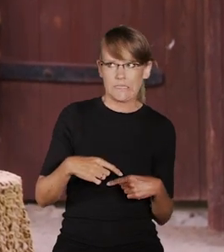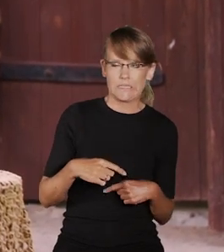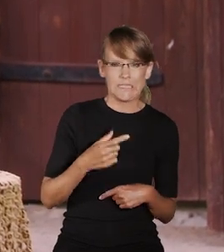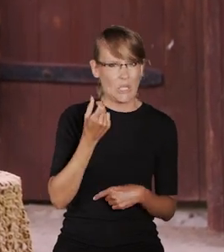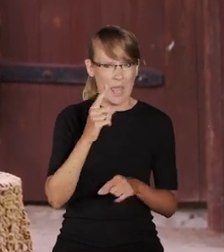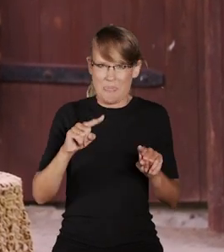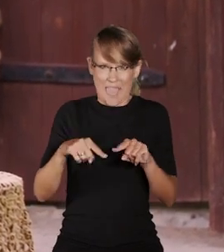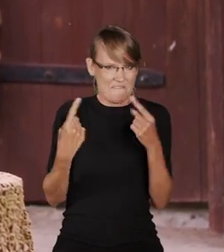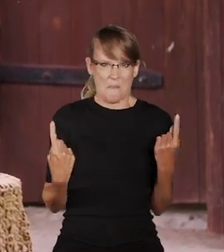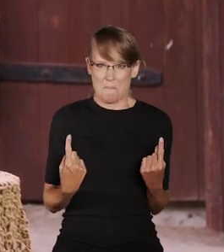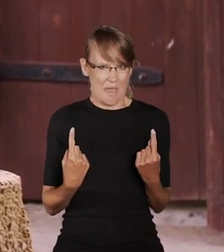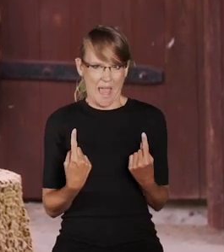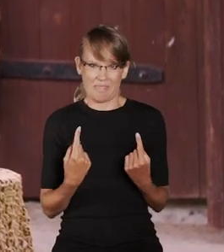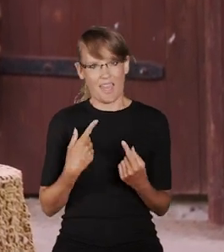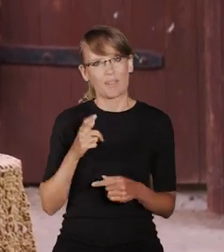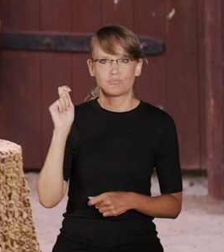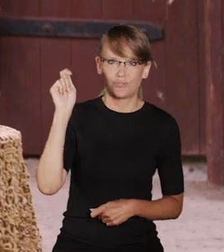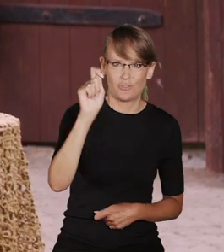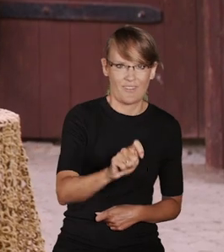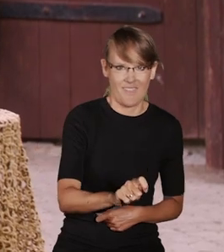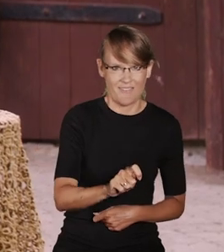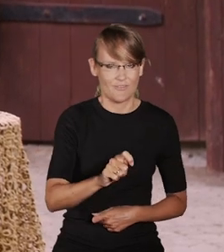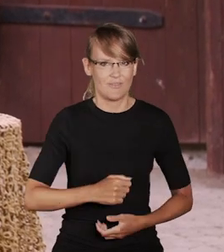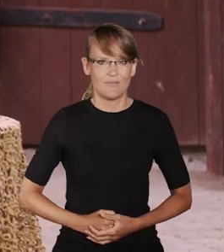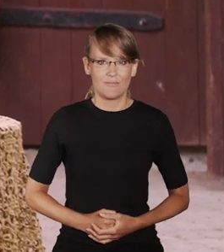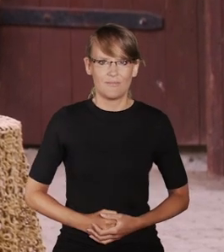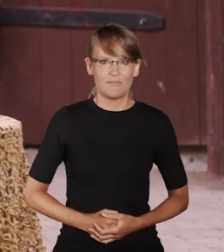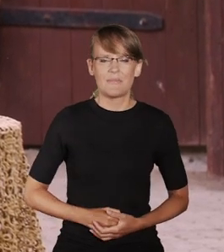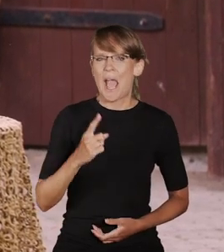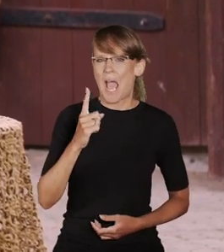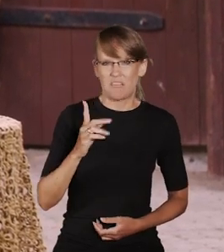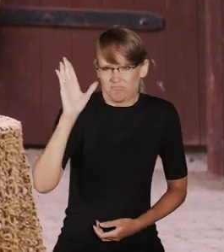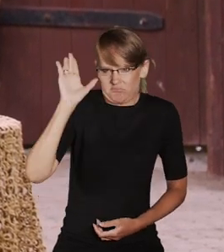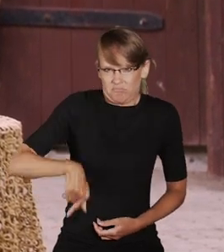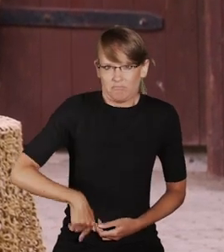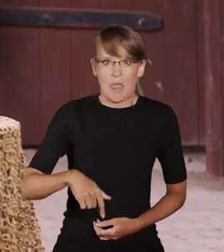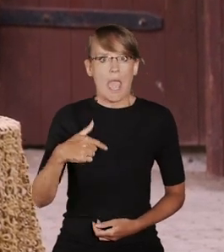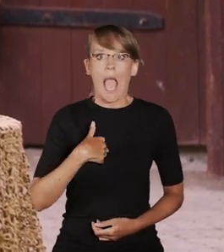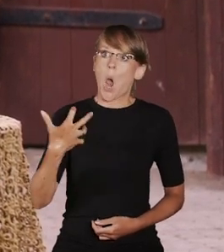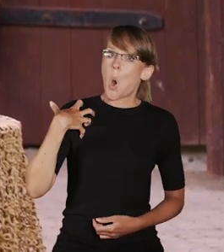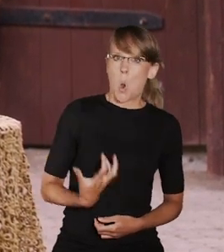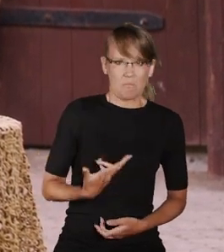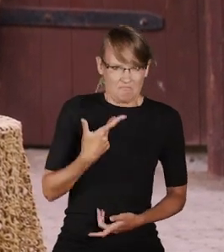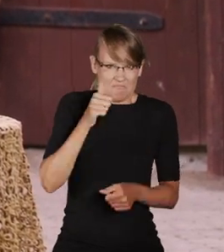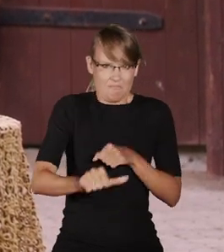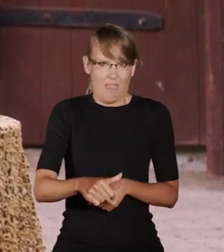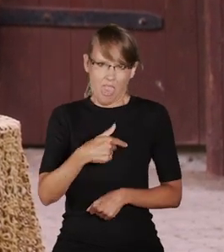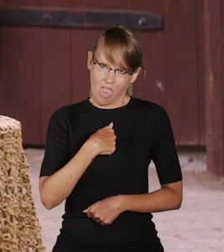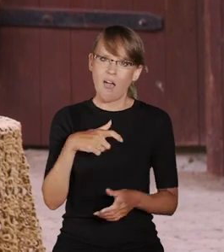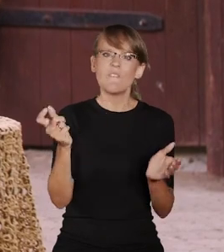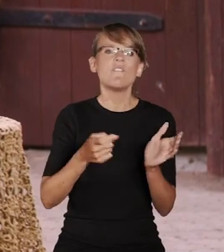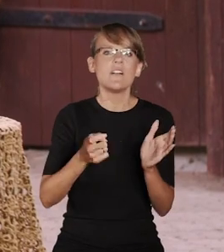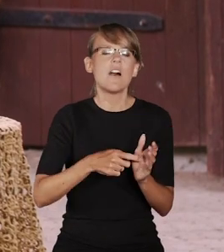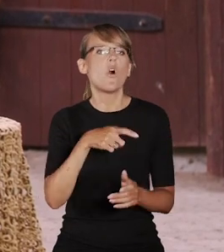No, weź. Buty brudne, nieumyty, nieogolone. Trochę nie wypada w takim